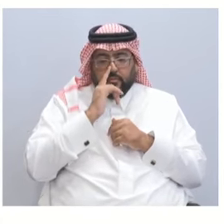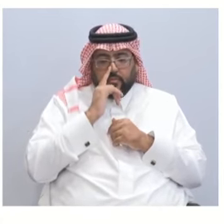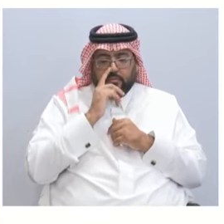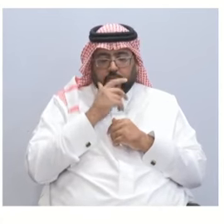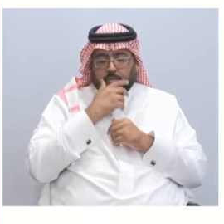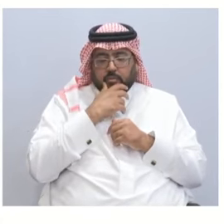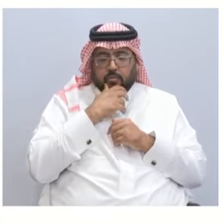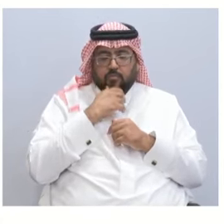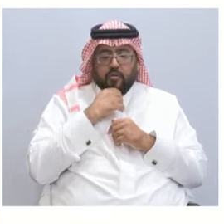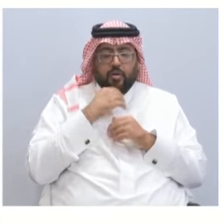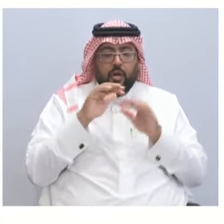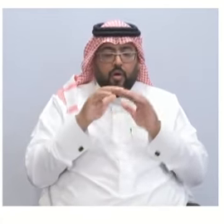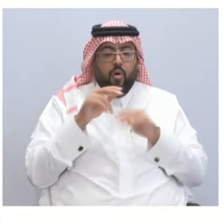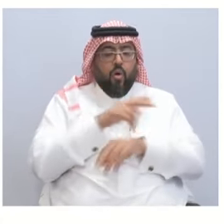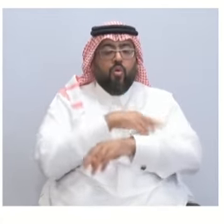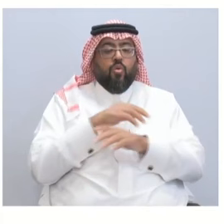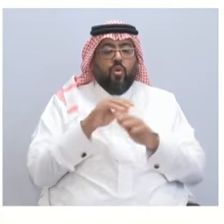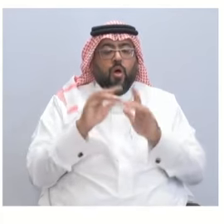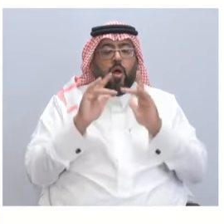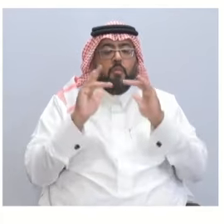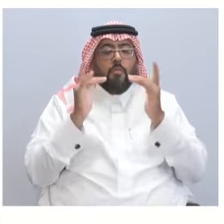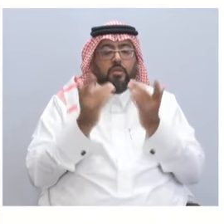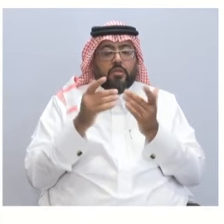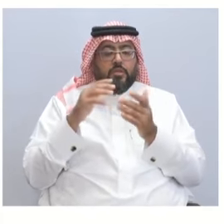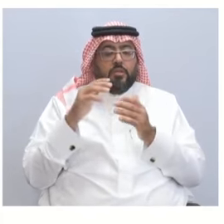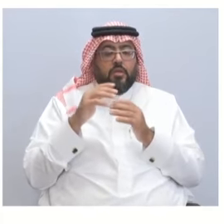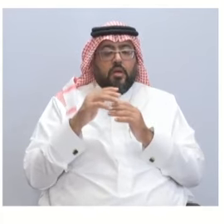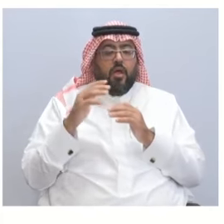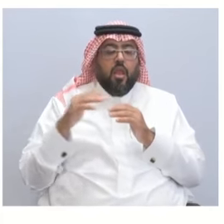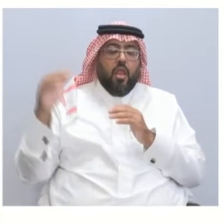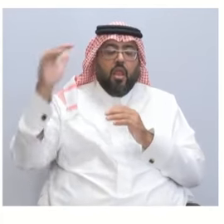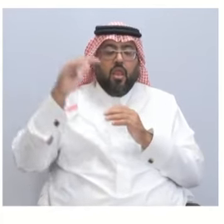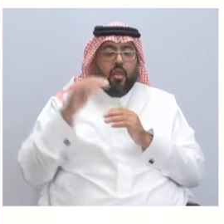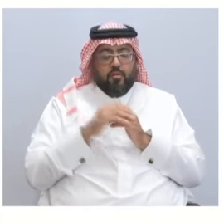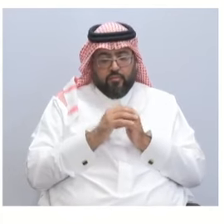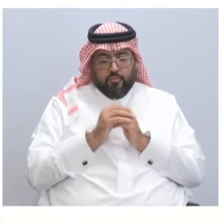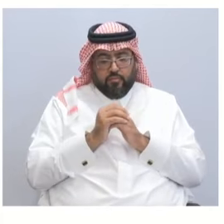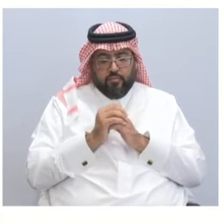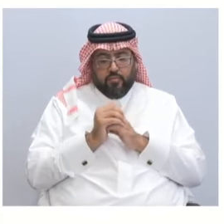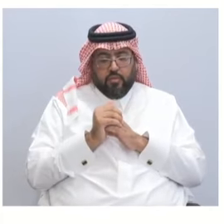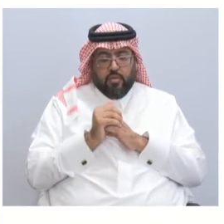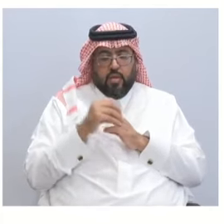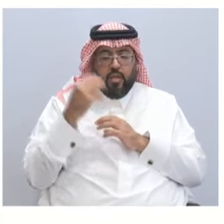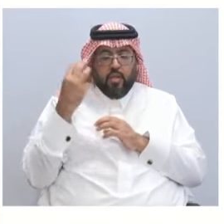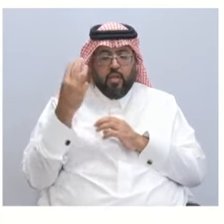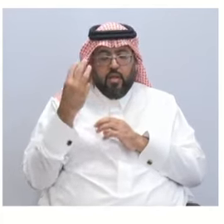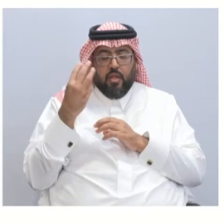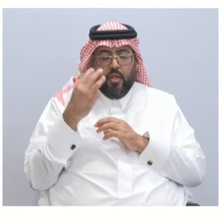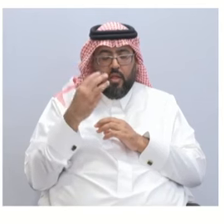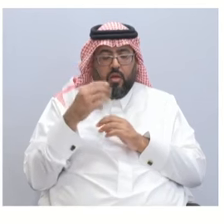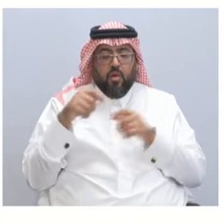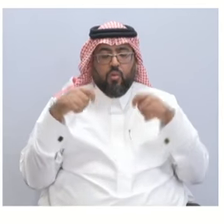المجلس الاعلى لدول الخليج العربيه ثلاثه